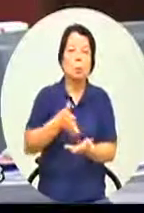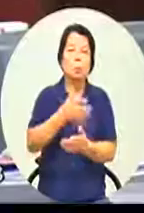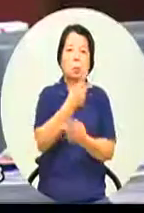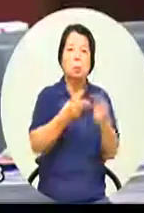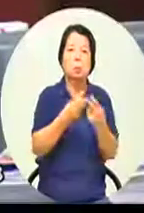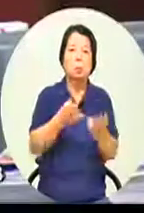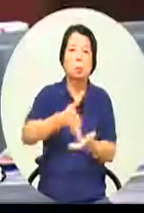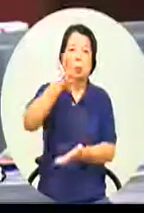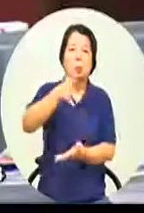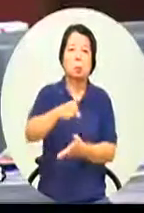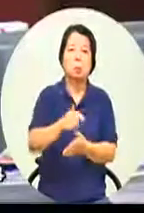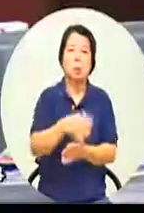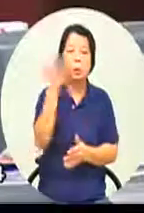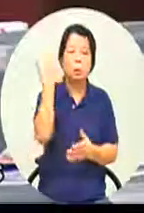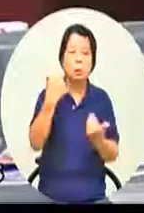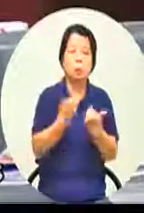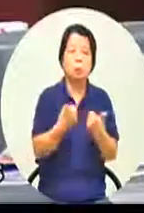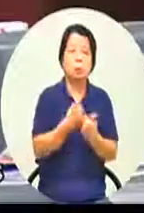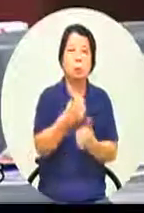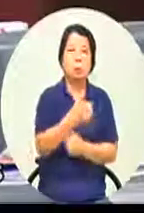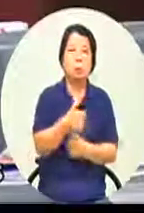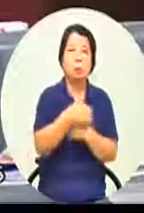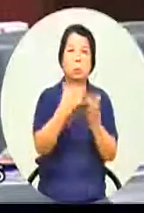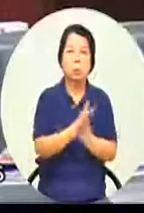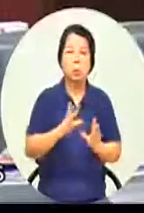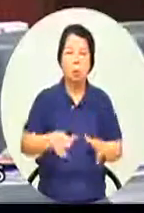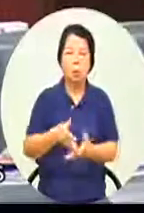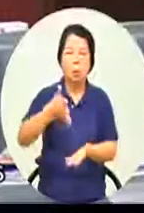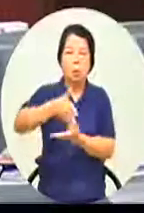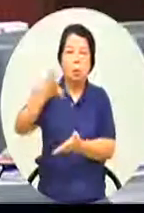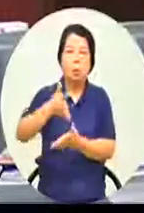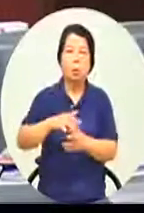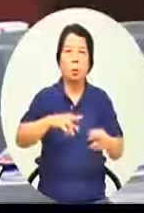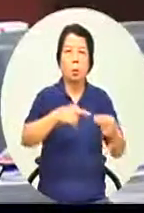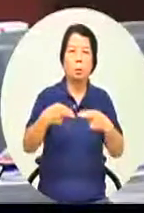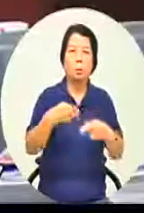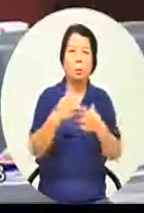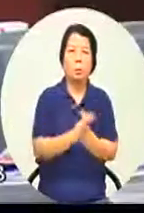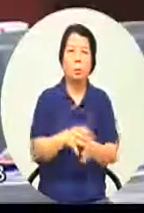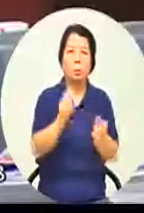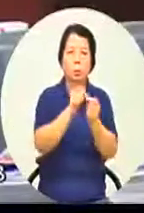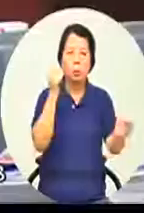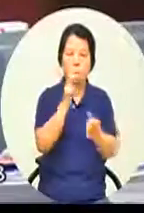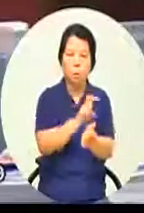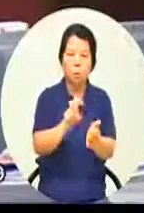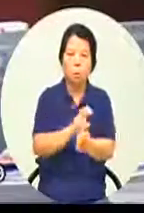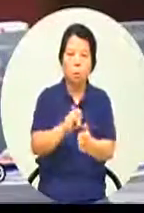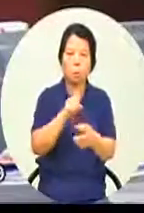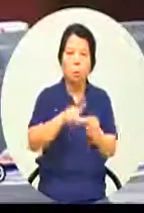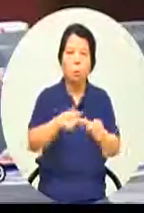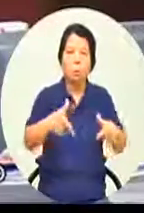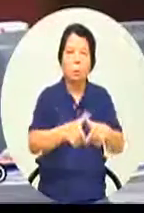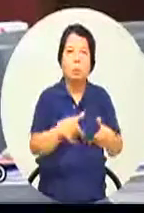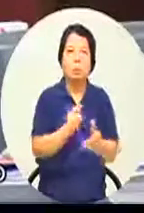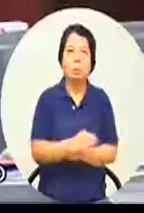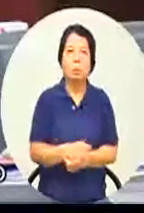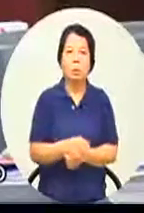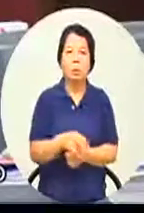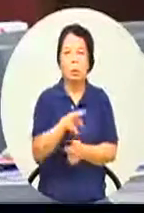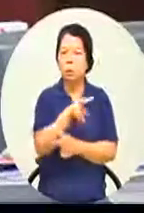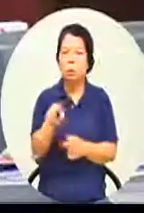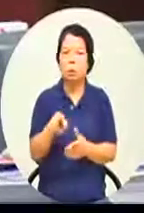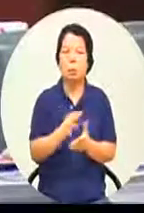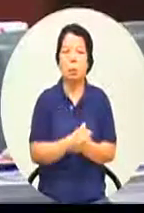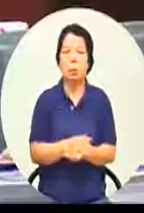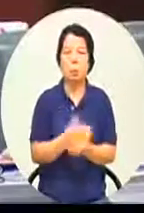我们有一言头讲过，观光饭店转型成长照中心，这个都可以从很多的面向来看，我